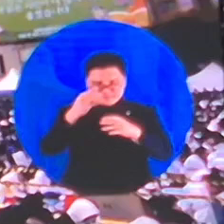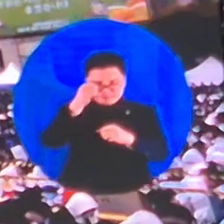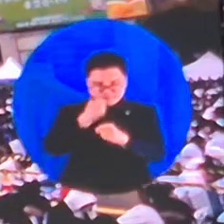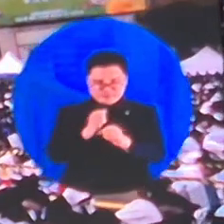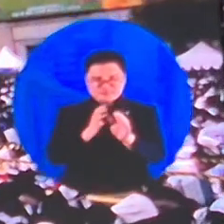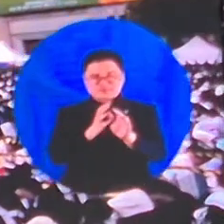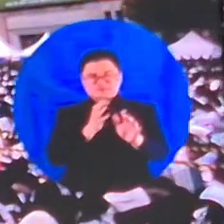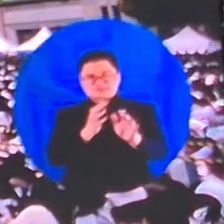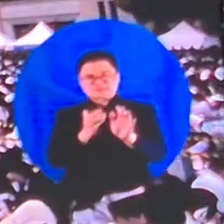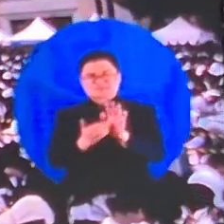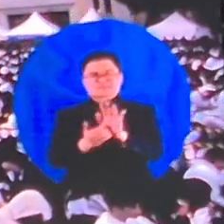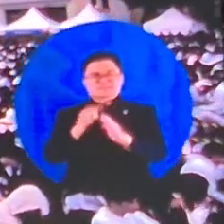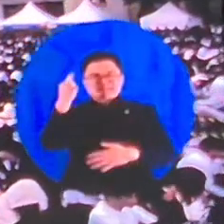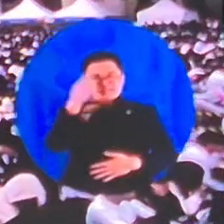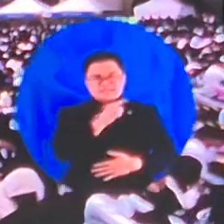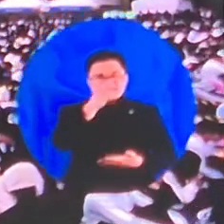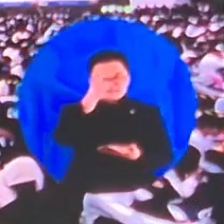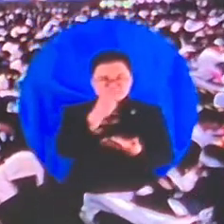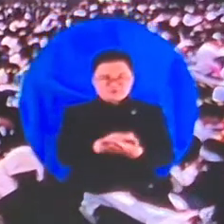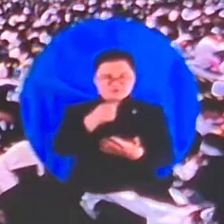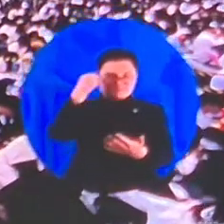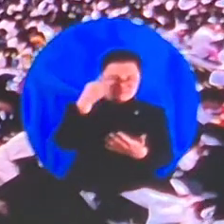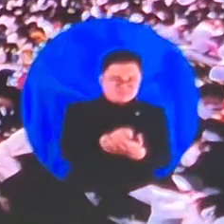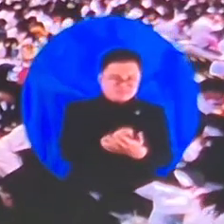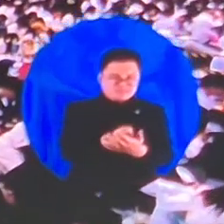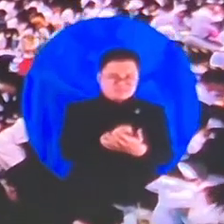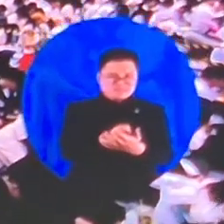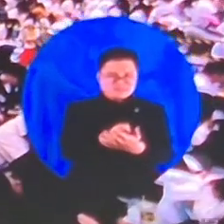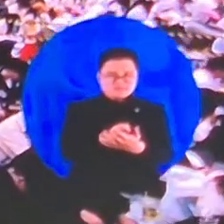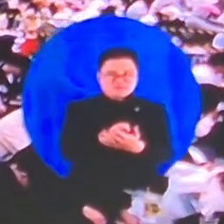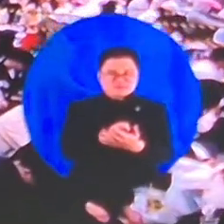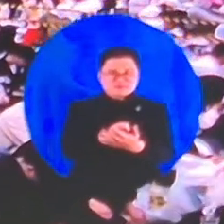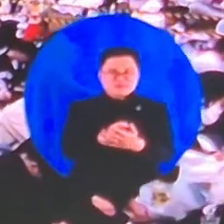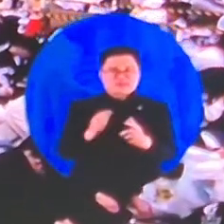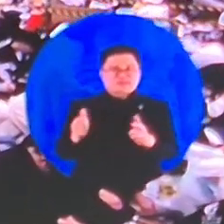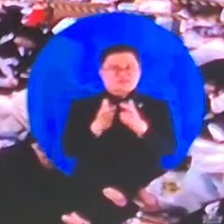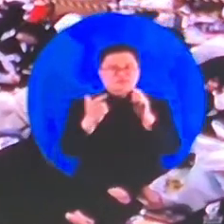창조질서를 막는 악법이 제정되지 않게 도와주시옵시고